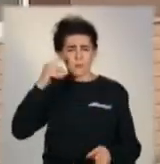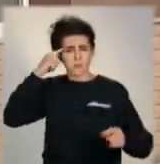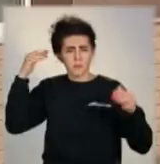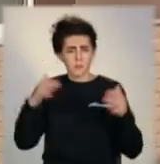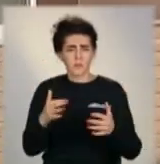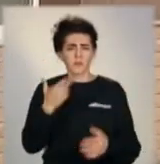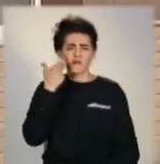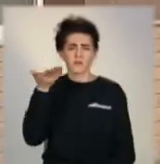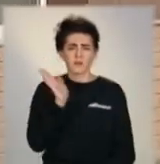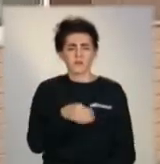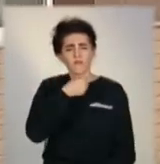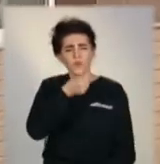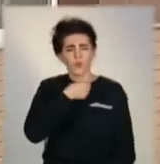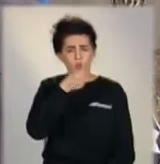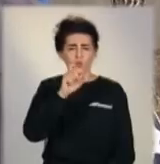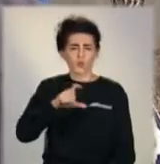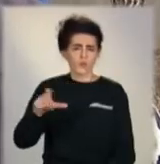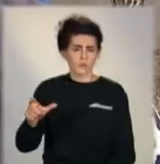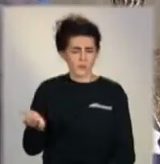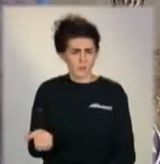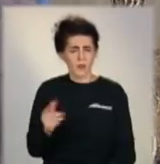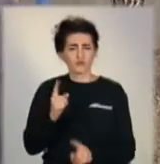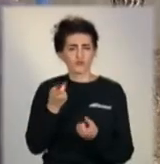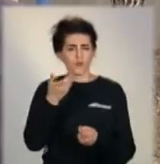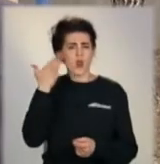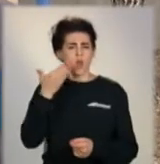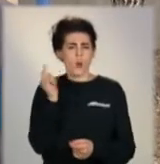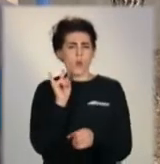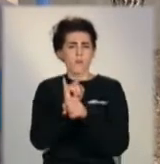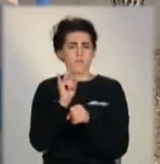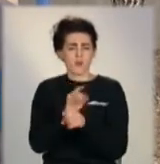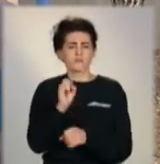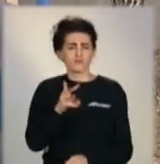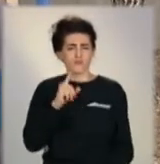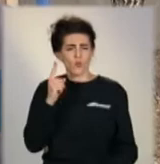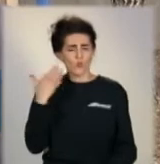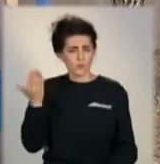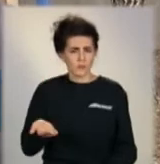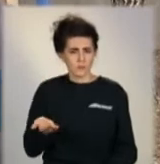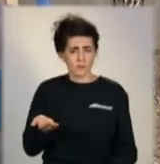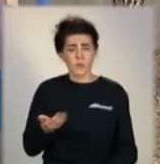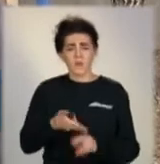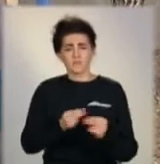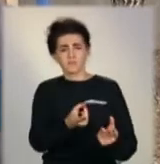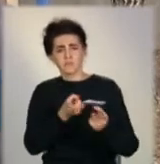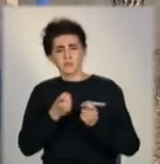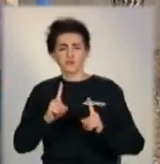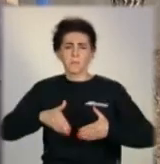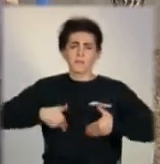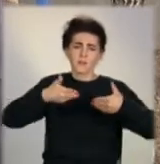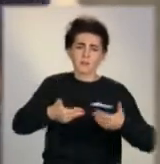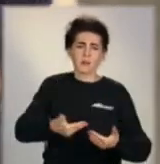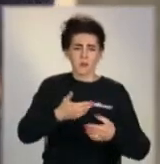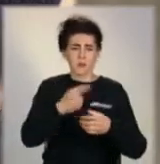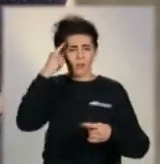найчастіше потрапляють літні люди. Тому що їх легше обманути, заманити якоюсь пропозицією